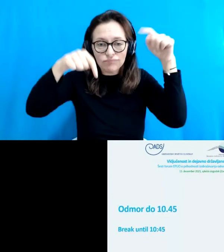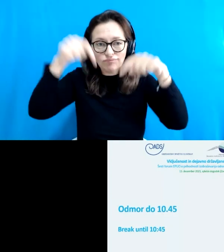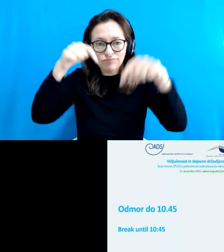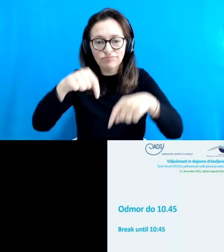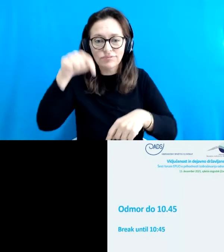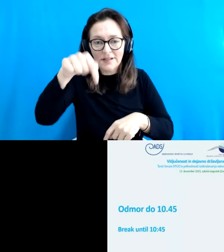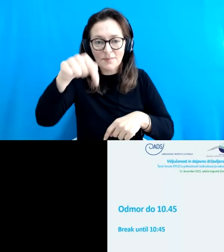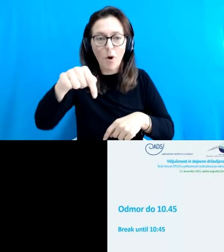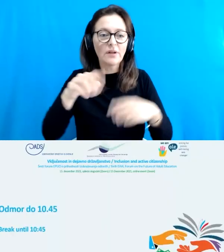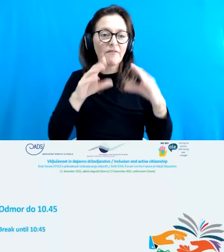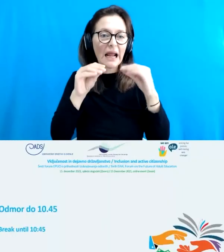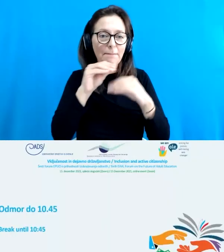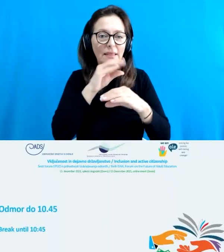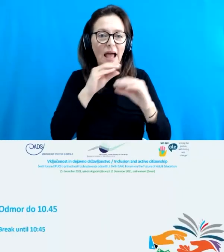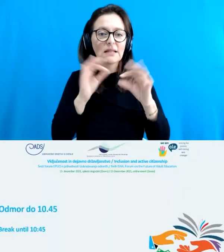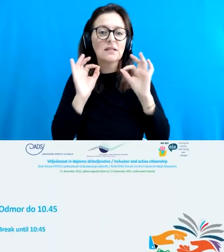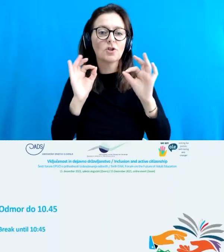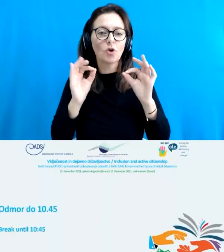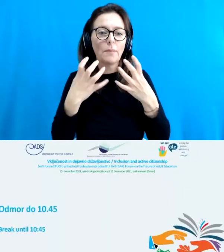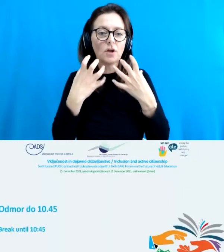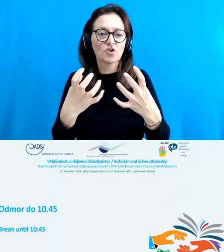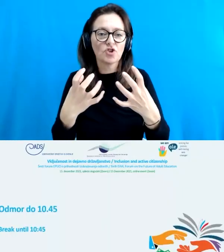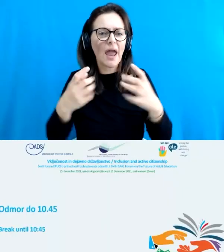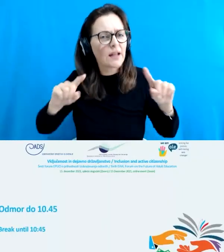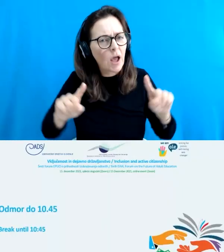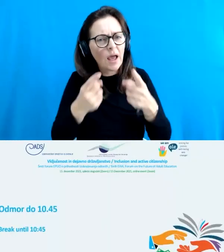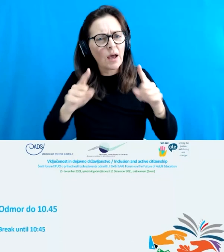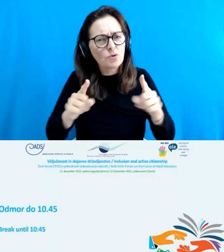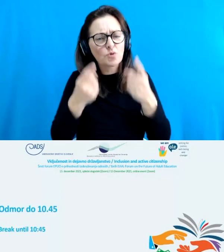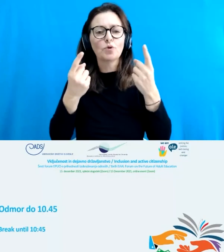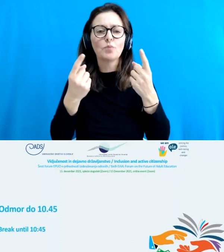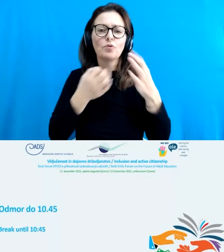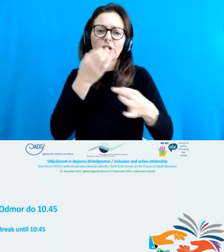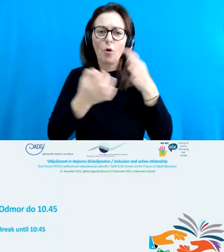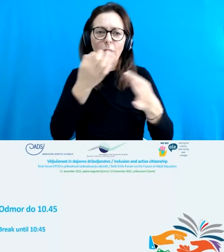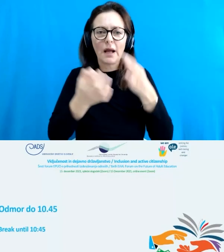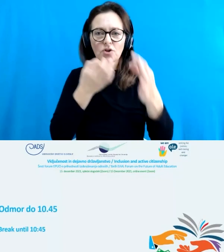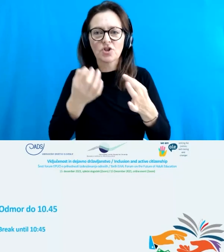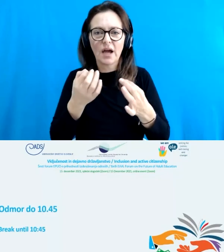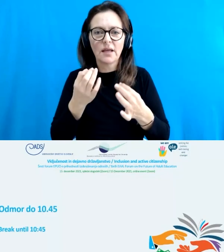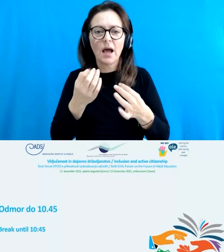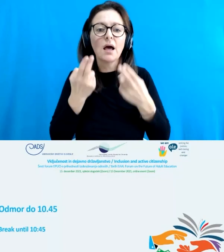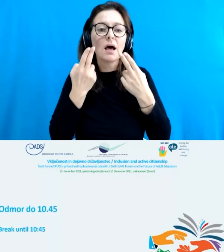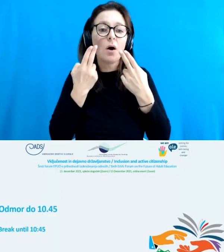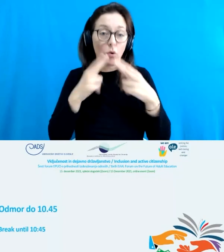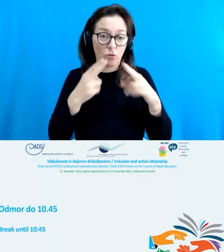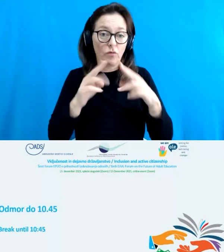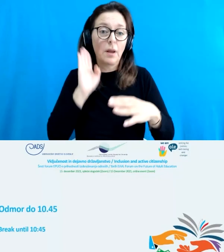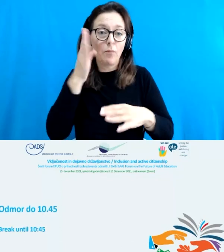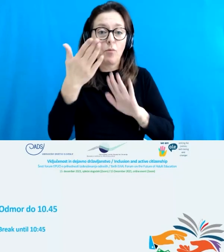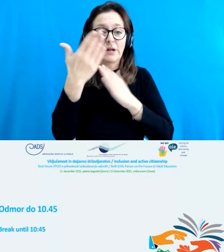želje, vprašanja, spodbude, kot je povedala Ida, na vprašanja bomo odgovorili in na spletni strani boste našli